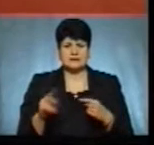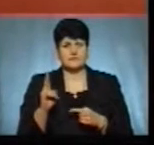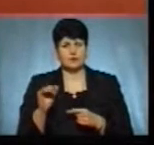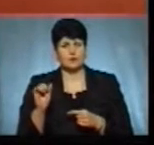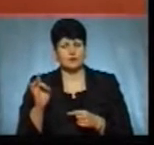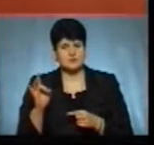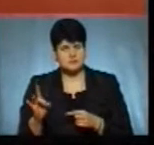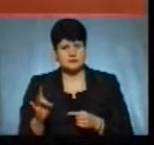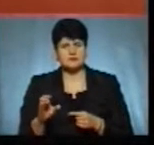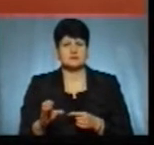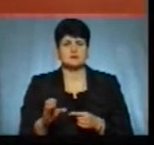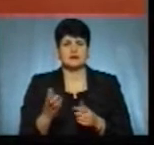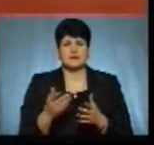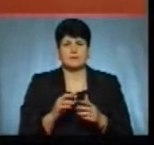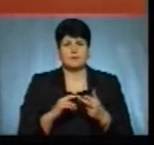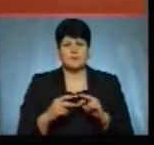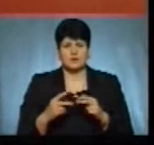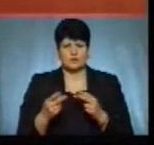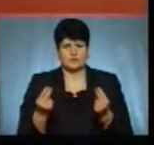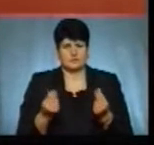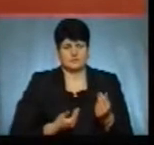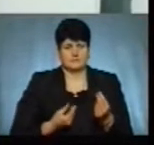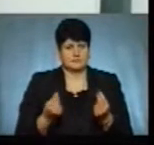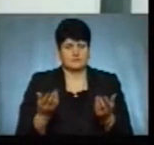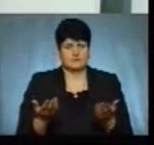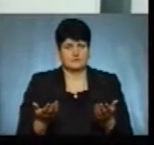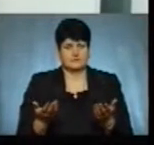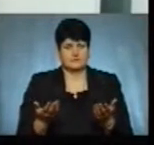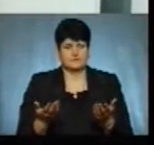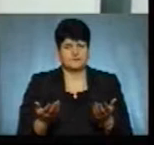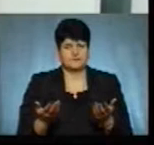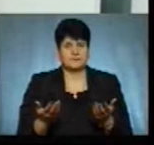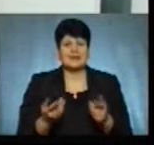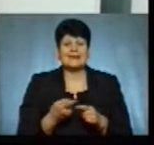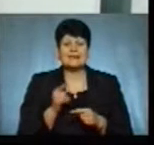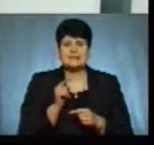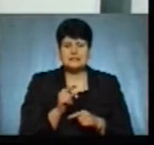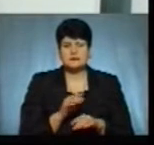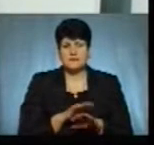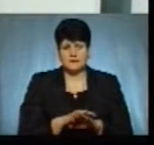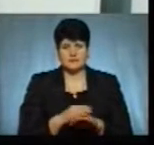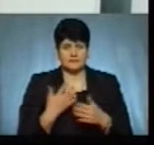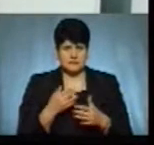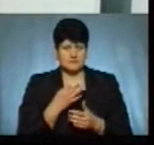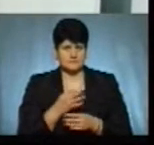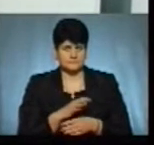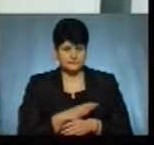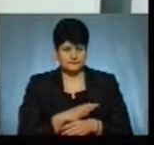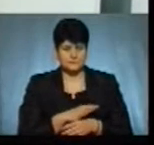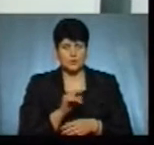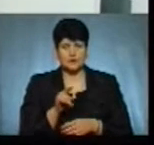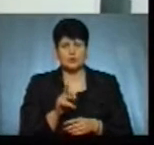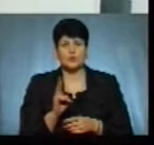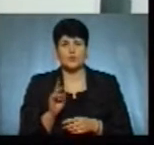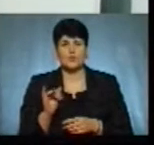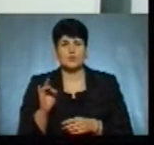за яким обмінюють готівкою, і обмін онлайн? Щиро кажучи, ті банки, які я назвав, в них той курс,